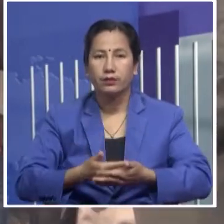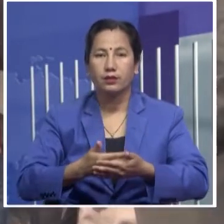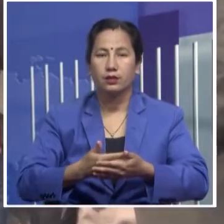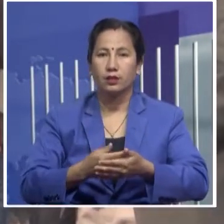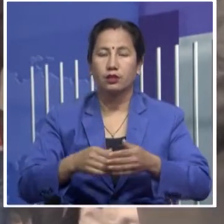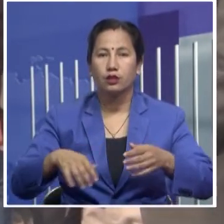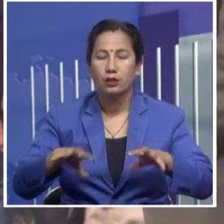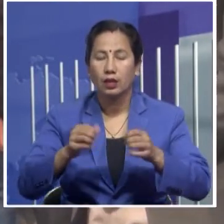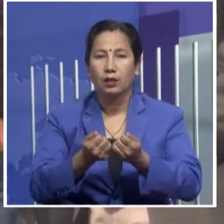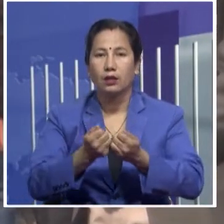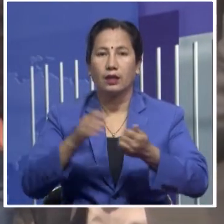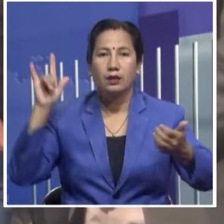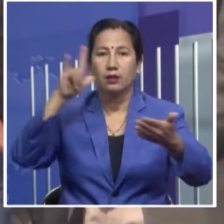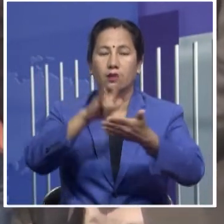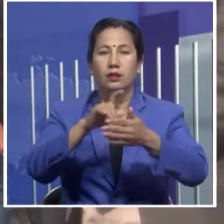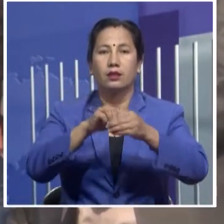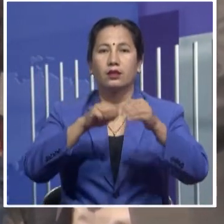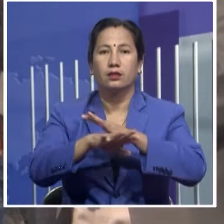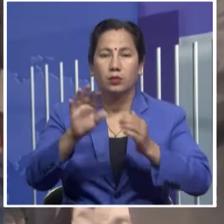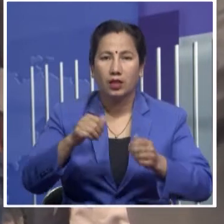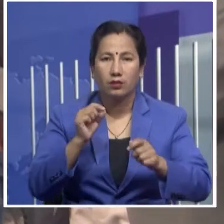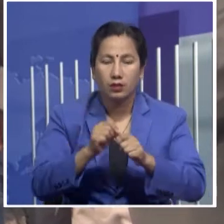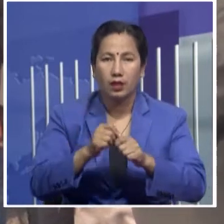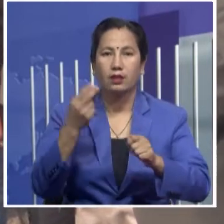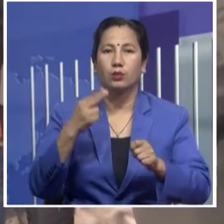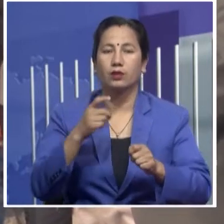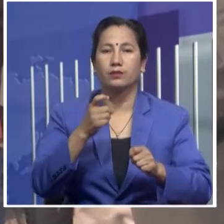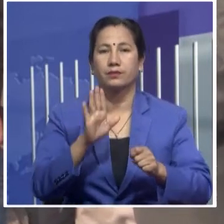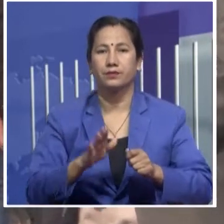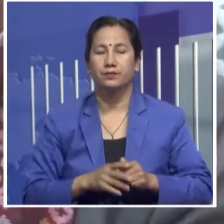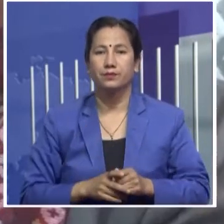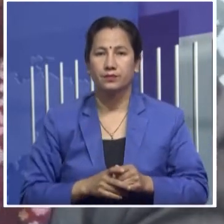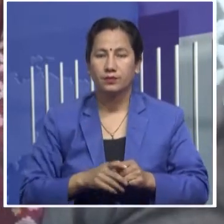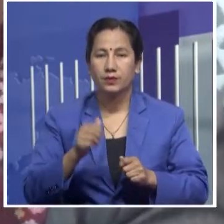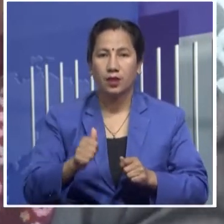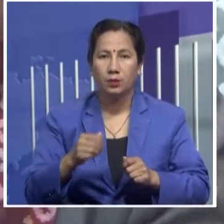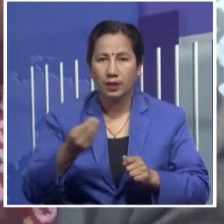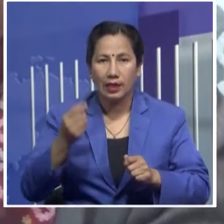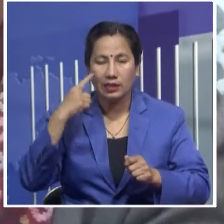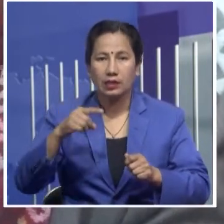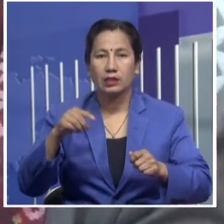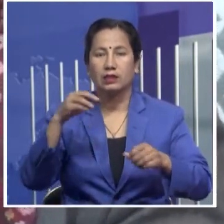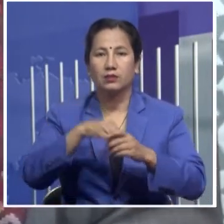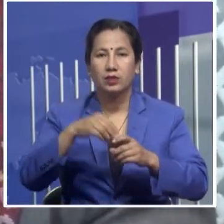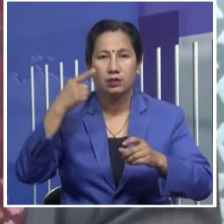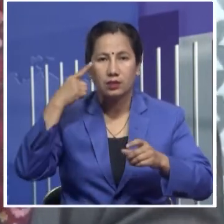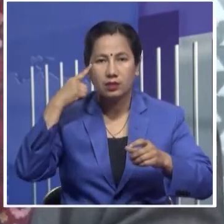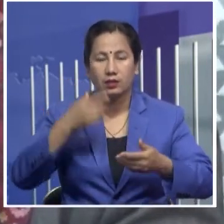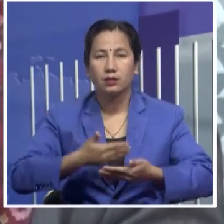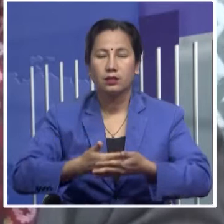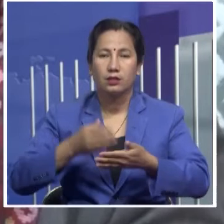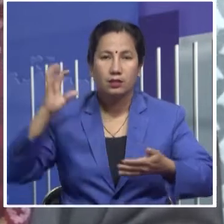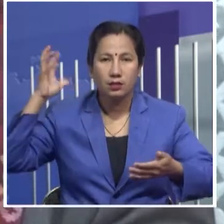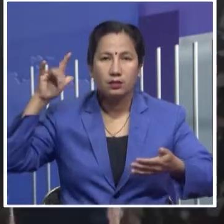अघि नै अन्तर्राष्ट्रिय विमानस्थल सञ्चालनमा ल्याउने तयारी भइरहेको बताउनु भएको हो। अब केही दिनभित्रै गौतम बुद्ध अन्तर्राष्ट्रिय